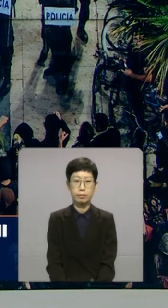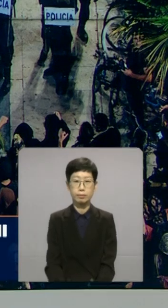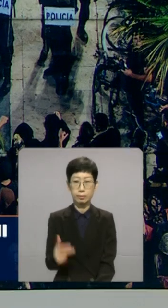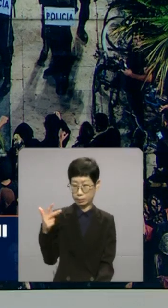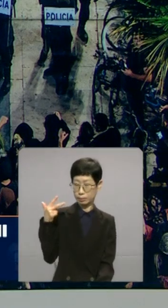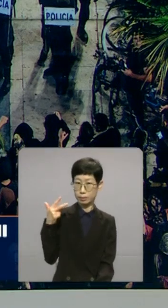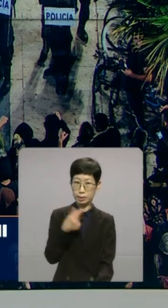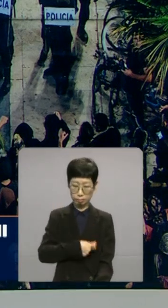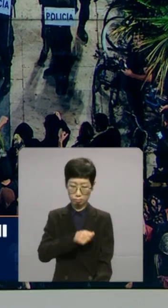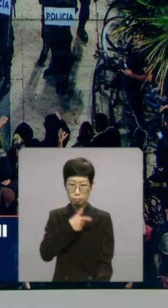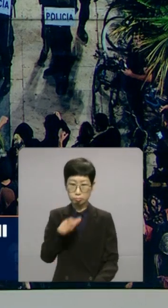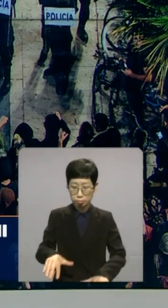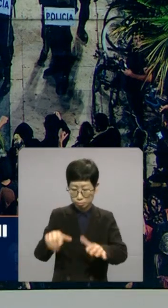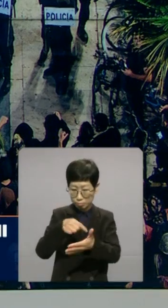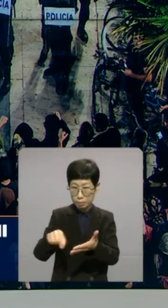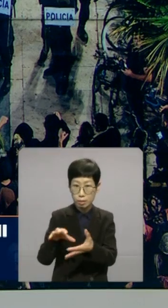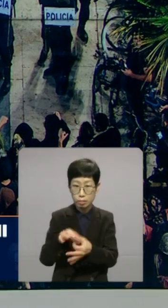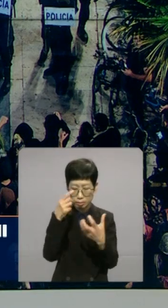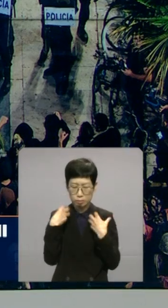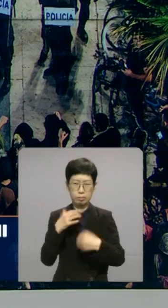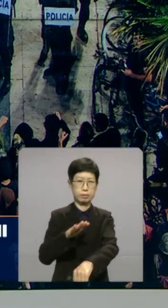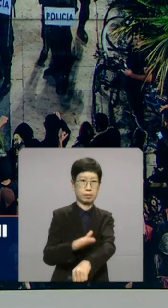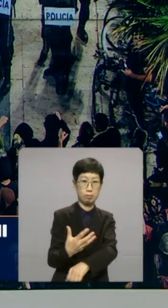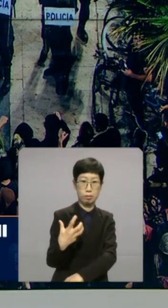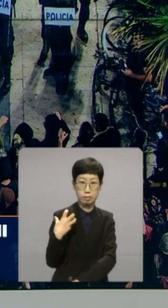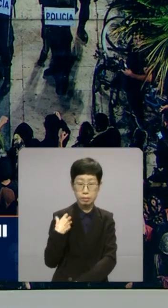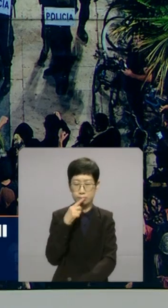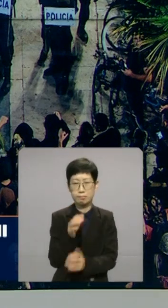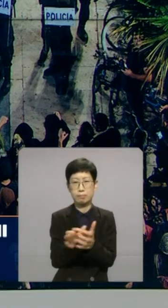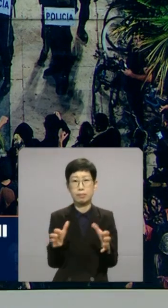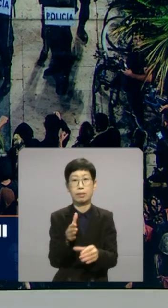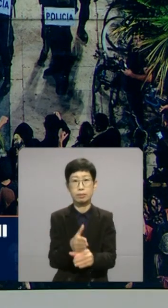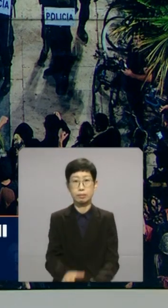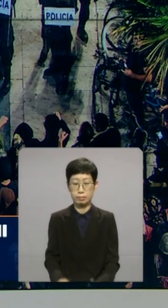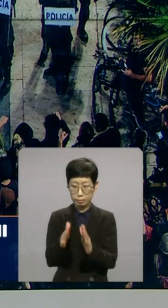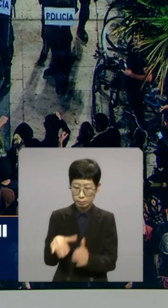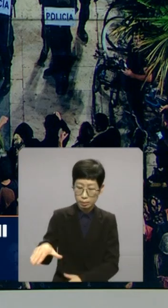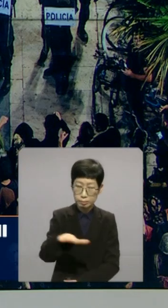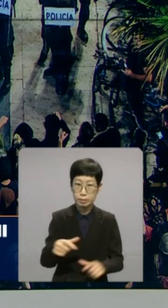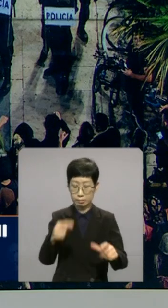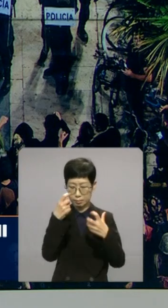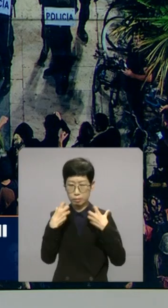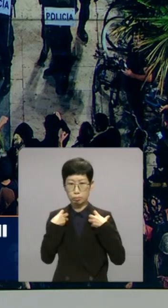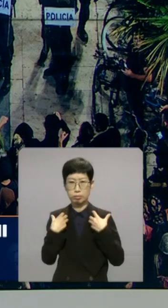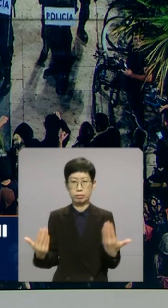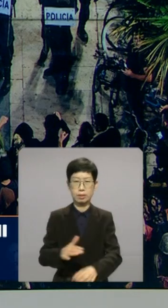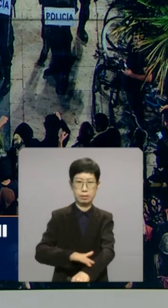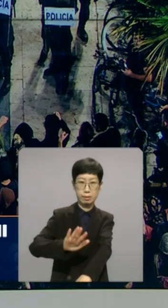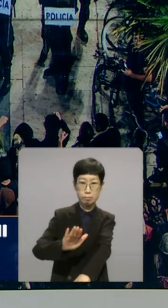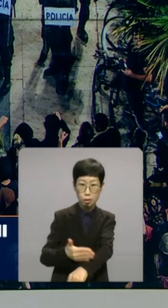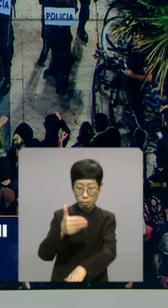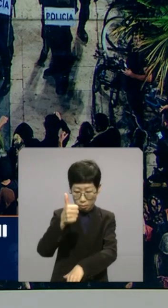지난주 스페인 홍수 피해를 놓고 정부 책임론이 점점 커지고 있습니다. 주민들은 지방정부가 제 역할을 못해